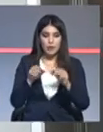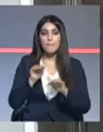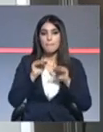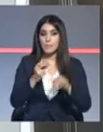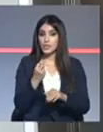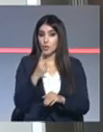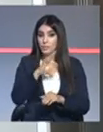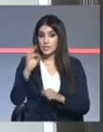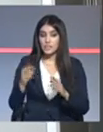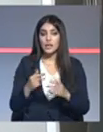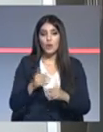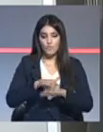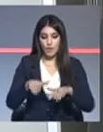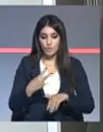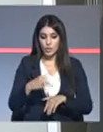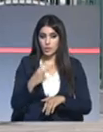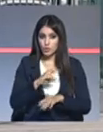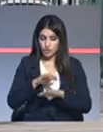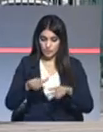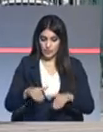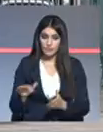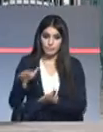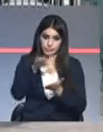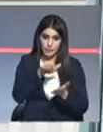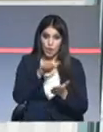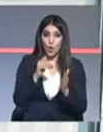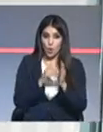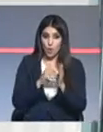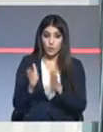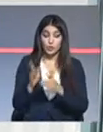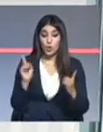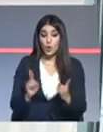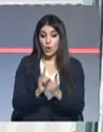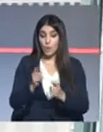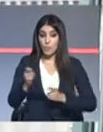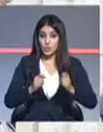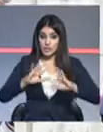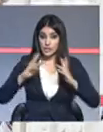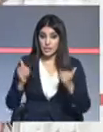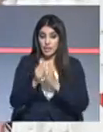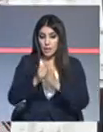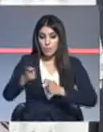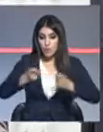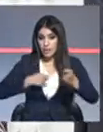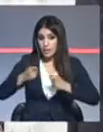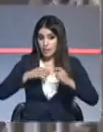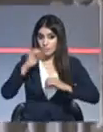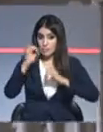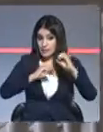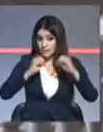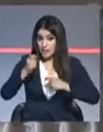في اواخر سنه احدى وعشرين وفي لقائه بالمديريه العامه لمنظمه التجاره العالميه